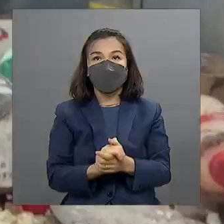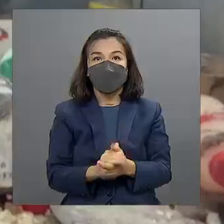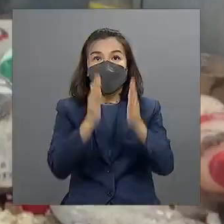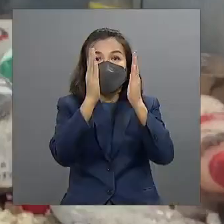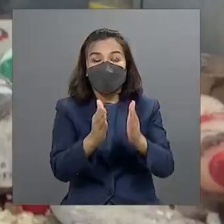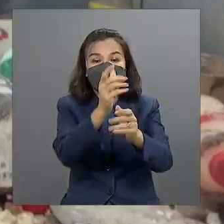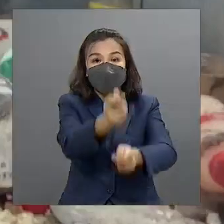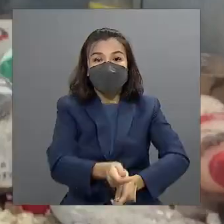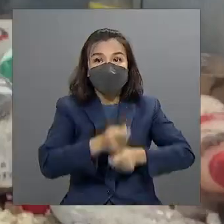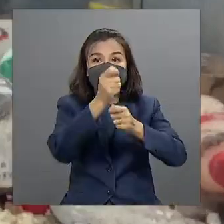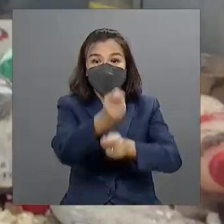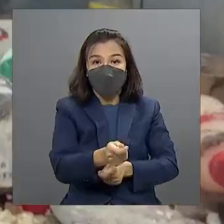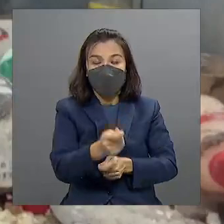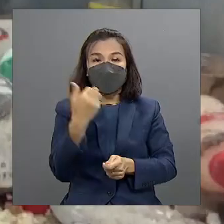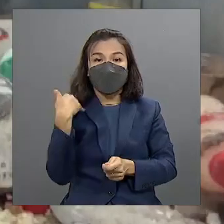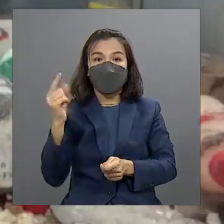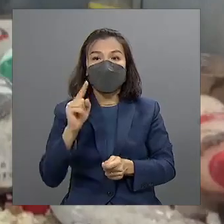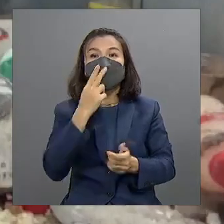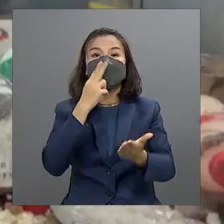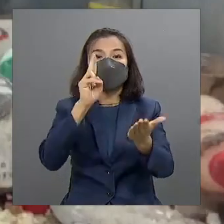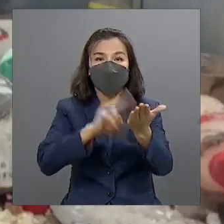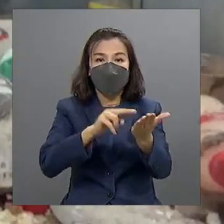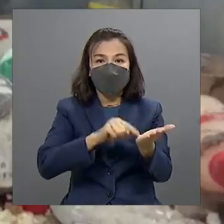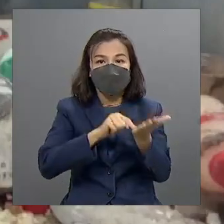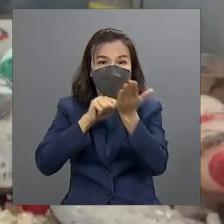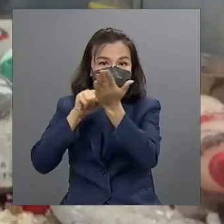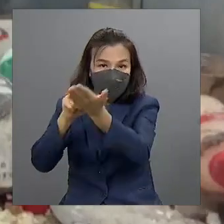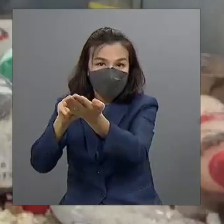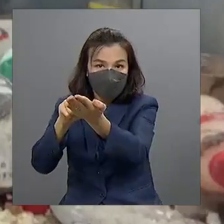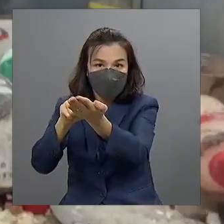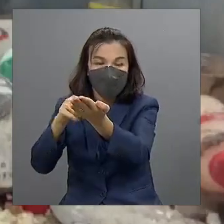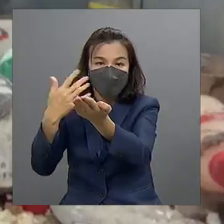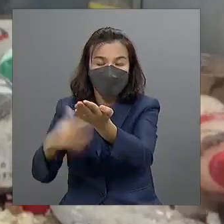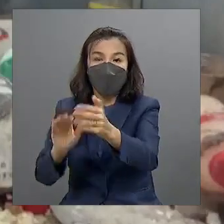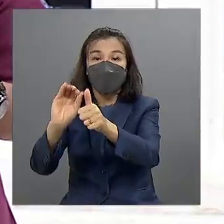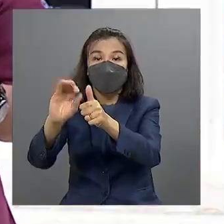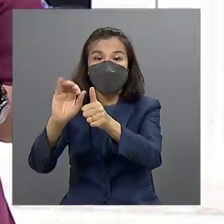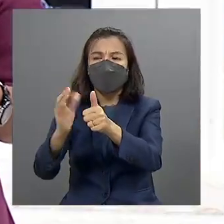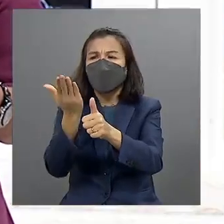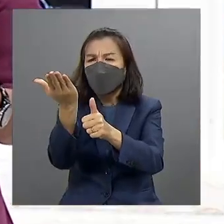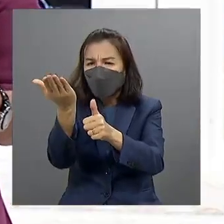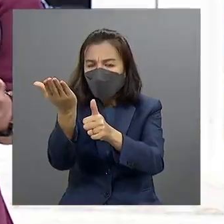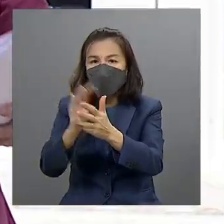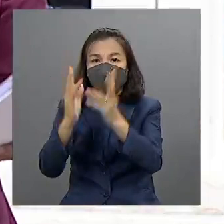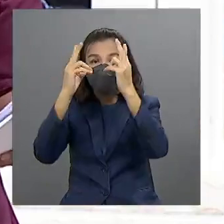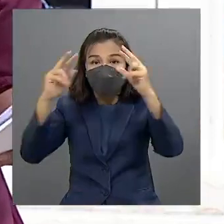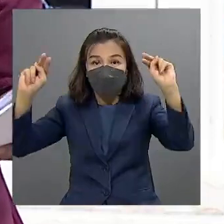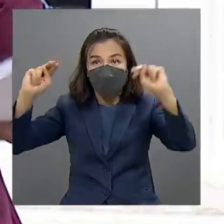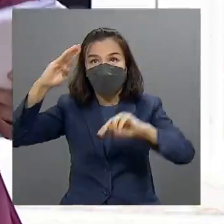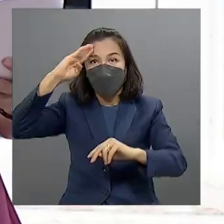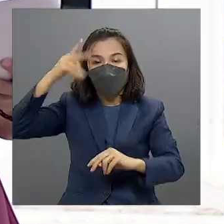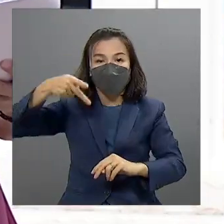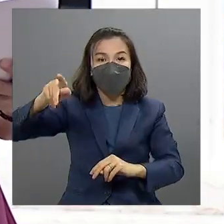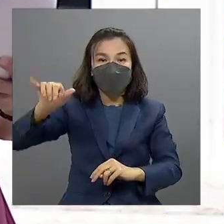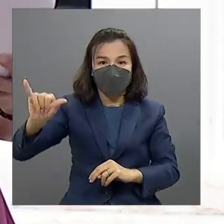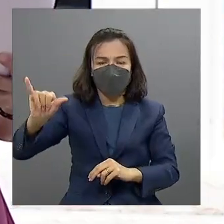าก็ได้ยื่นนงสือร้องเรีนเอะพร้มกบเสนอข้อเรียกร้อง ถึงฝนเอกประยทจรงโชา นายกร TM เลยนะคะเพระวาตอน